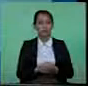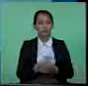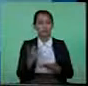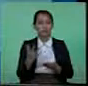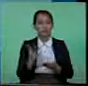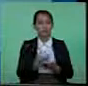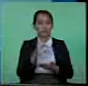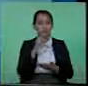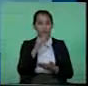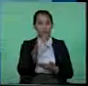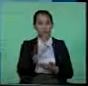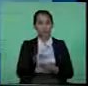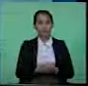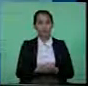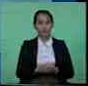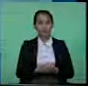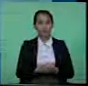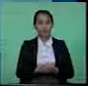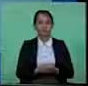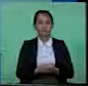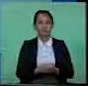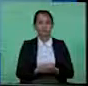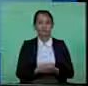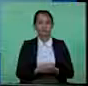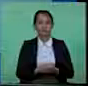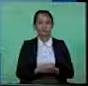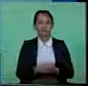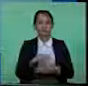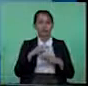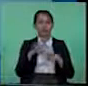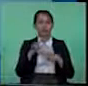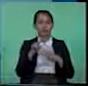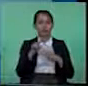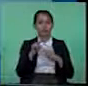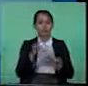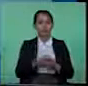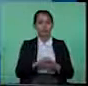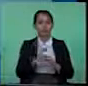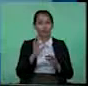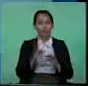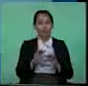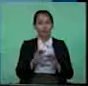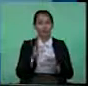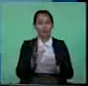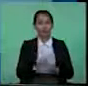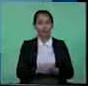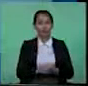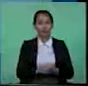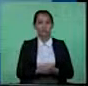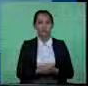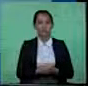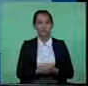Topishga ulgurdingizmi? Unday bo'lsa, diqqat bilan kuzatib, tekshirib olamiz.